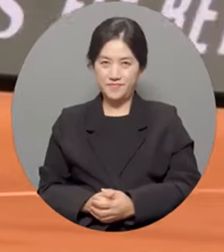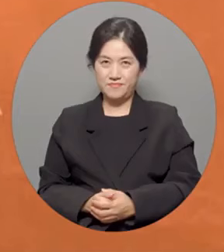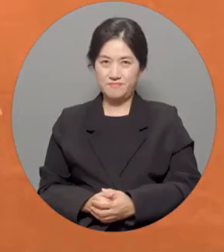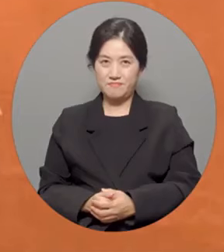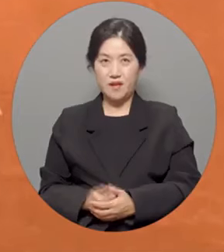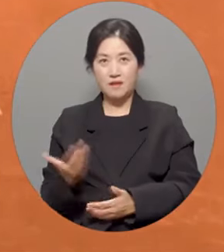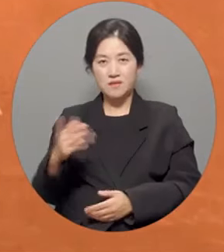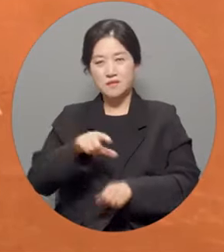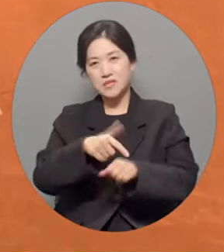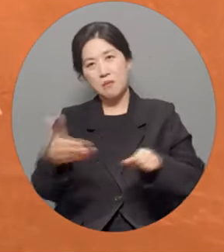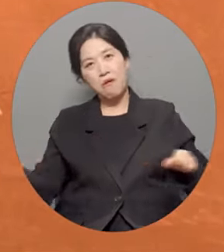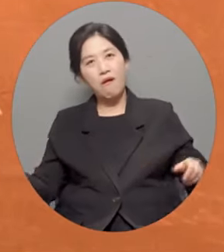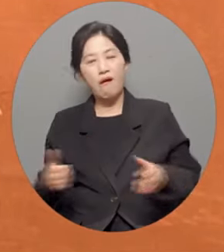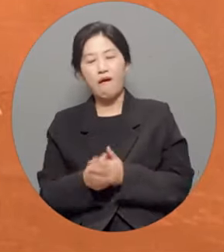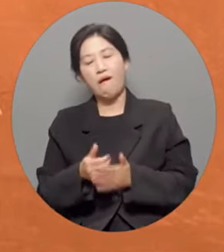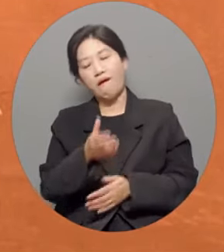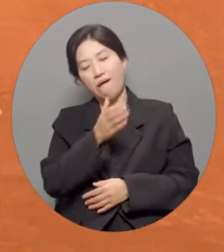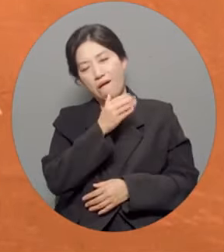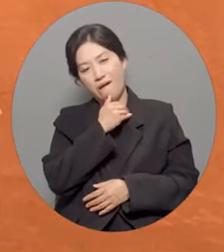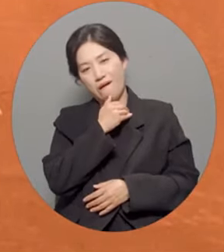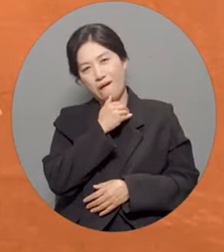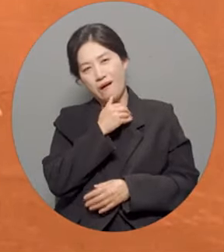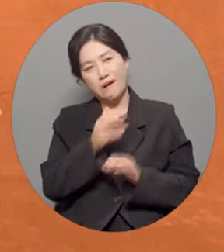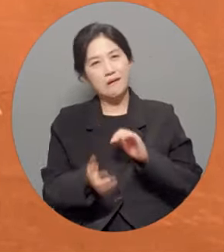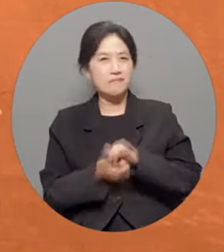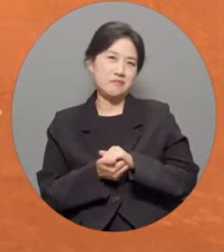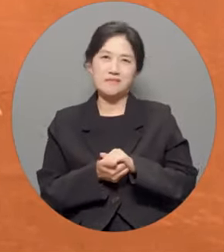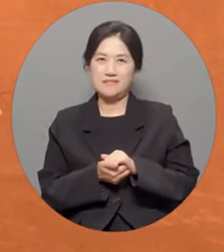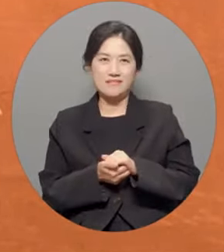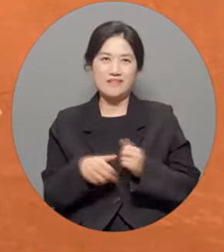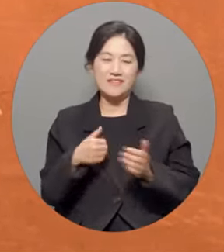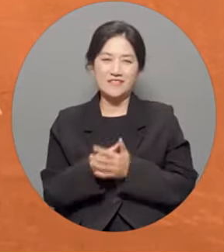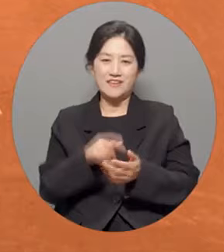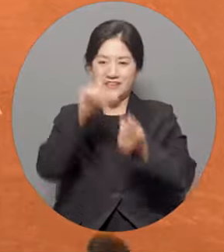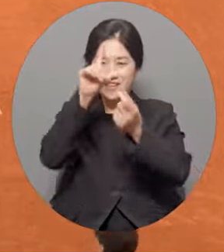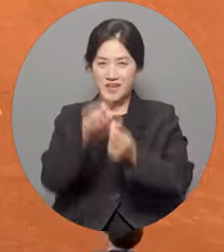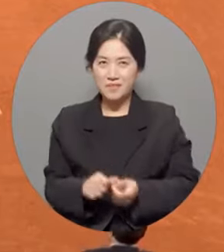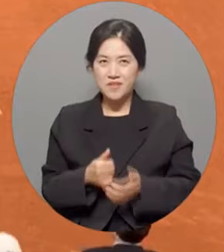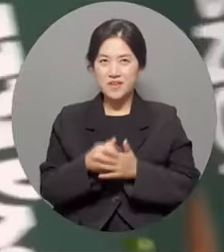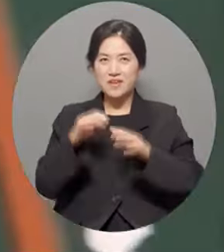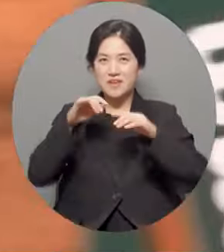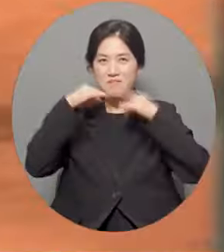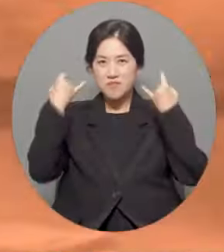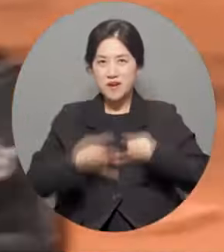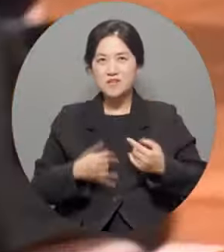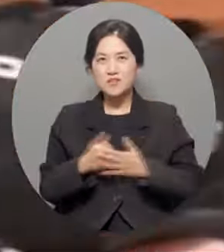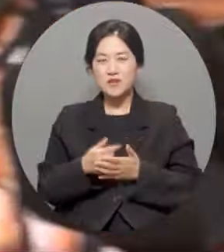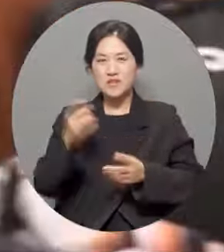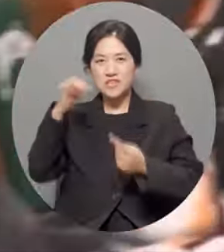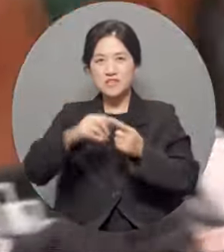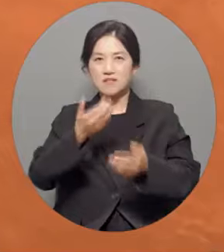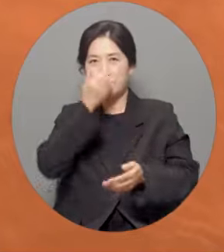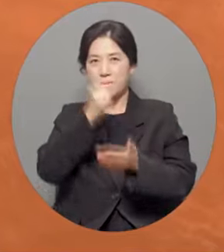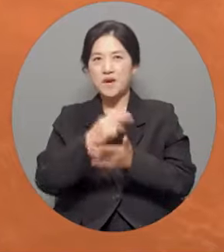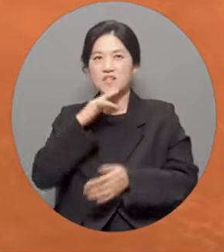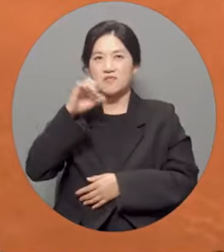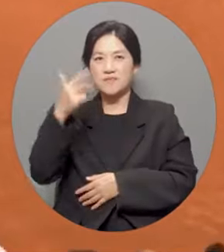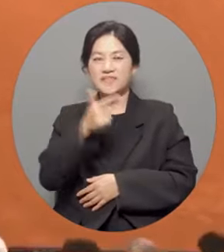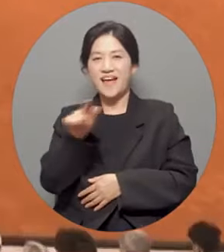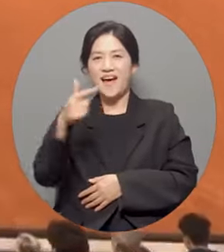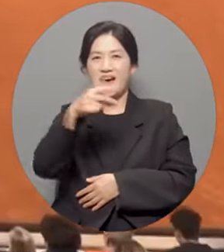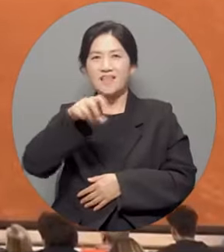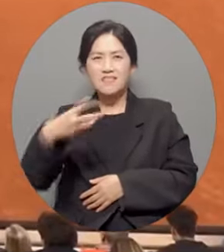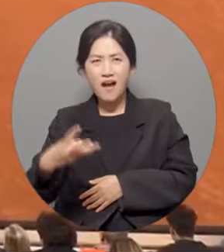반면 세월의 무게를 절감한 선수도 있습니다. 통산 15번째 프랑스 오픈 우승에 도전한 38살의 나달.